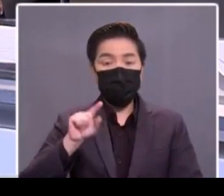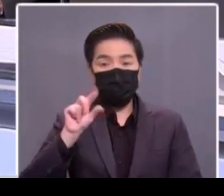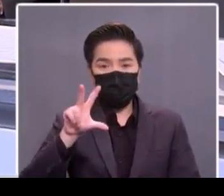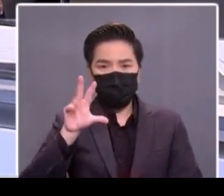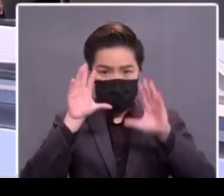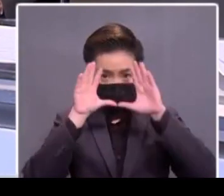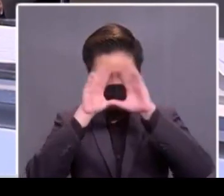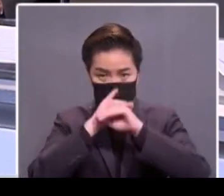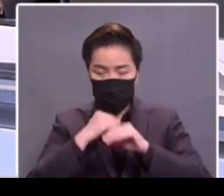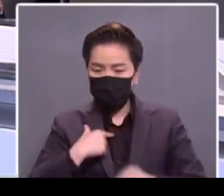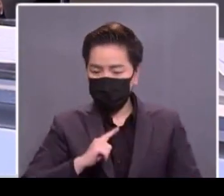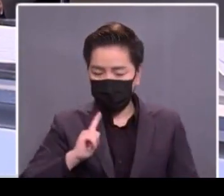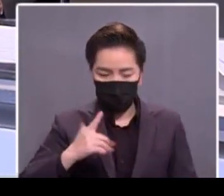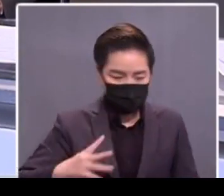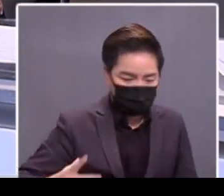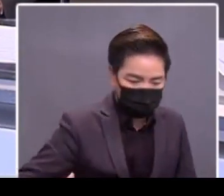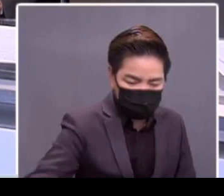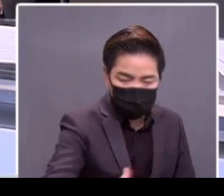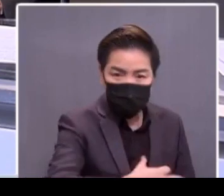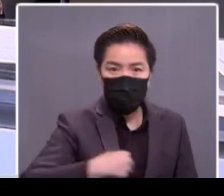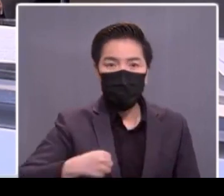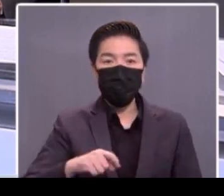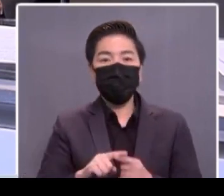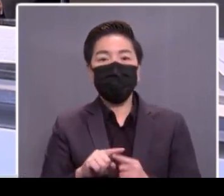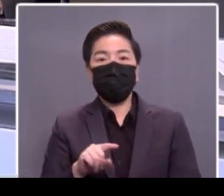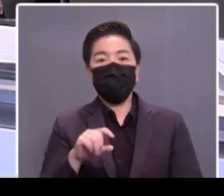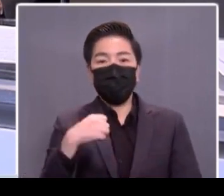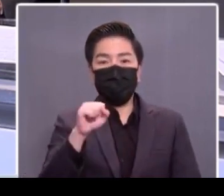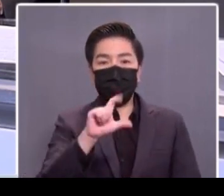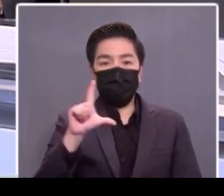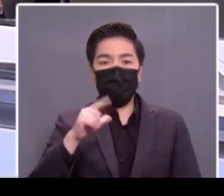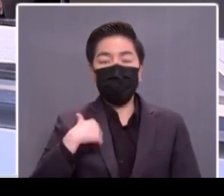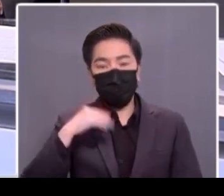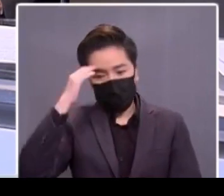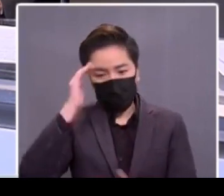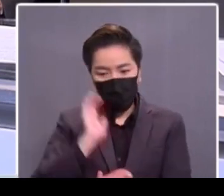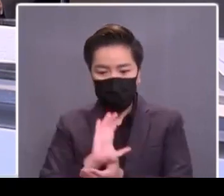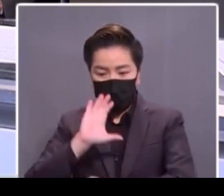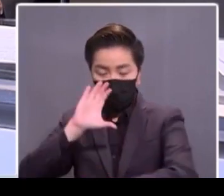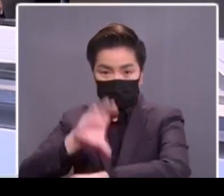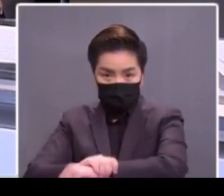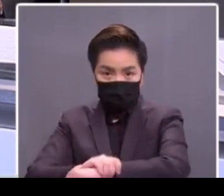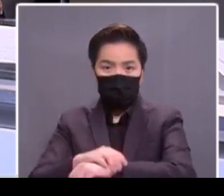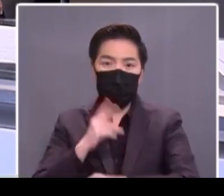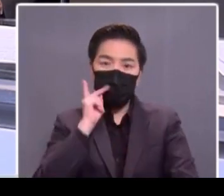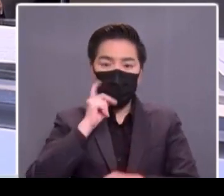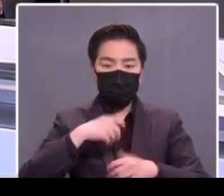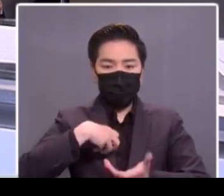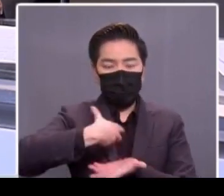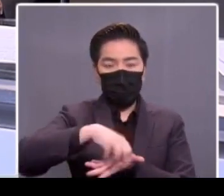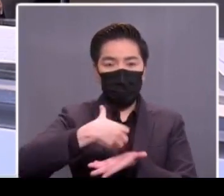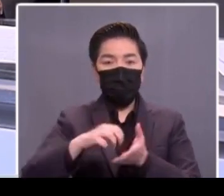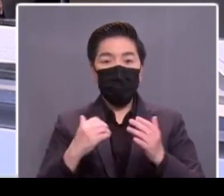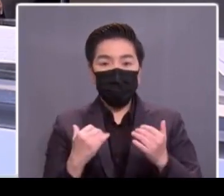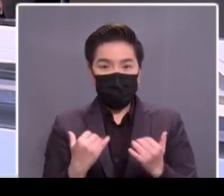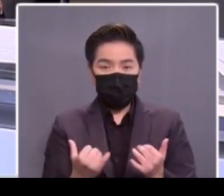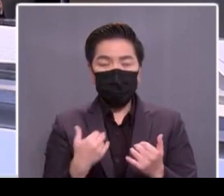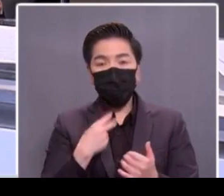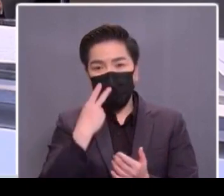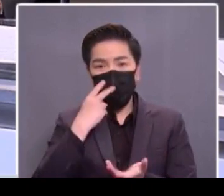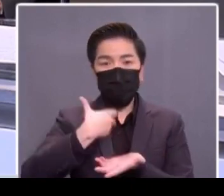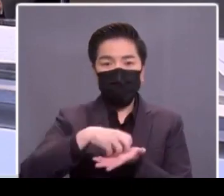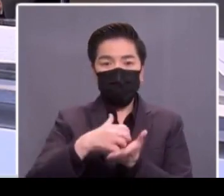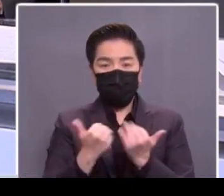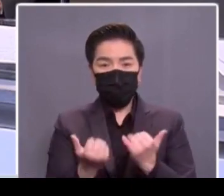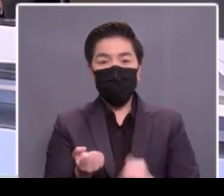ซึ่งกวาดทองไปมูลค่าเป็น10ล้านเนี่ยนะฮะล่าสุดตำรวจจับกลุ่มคนร้ายได้แล้วก็มีการแถลงข่าวเมื่อสักครู่ที่ผ่านมานะฮะเราติดตามจากคุ